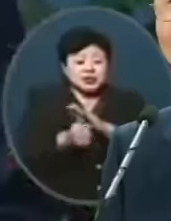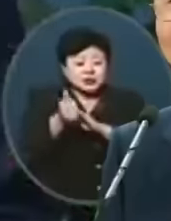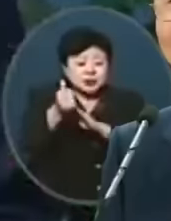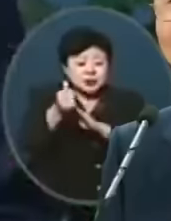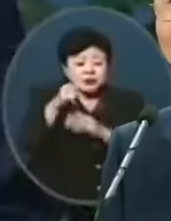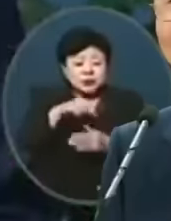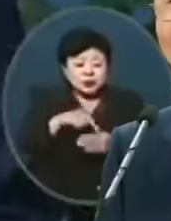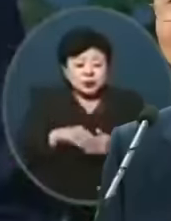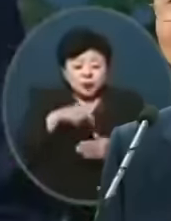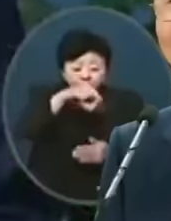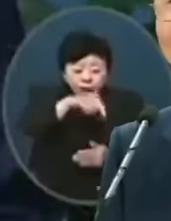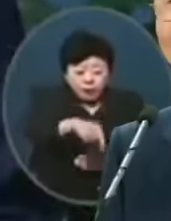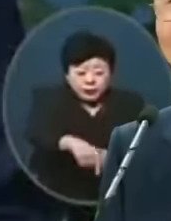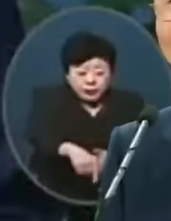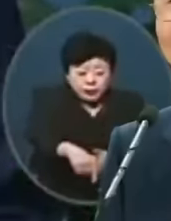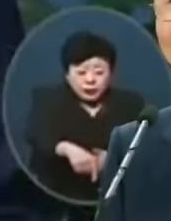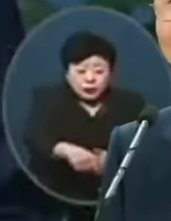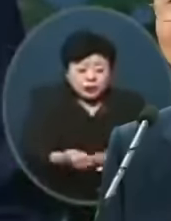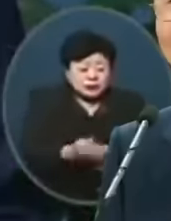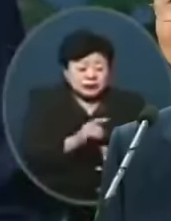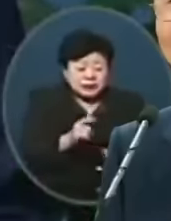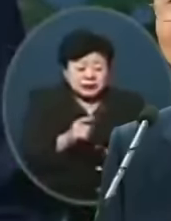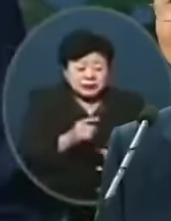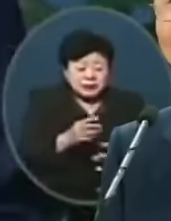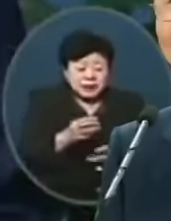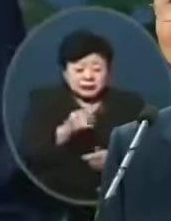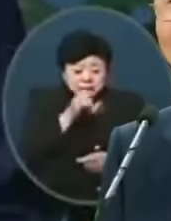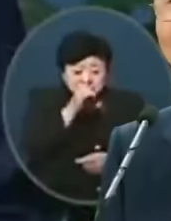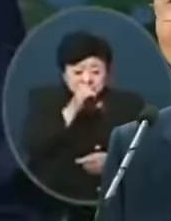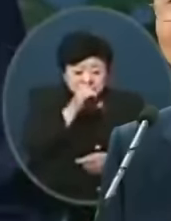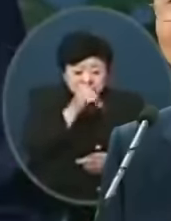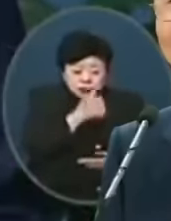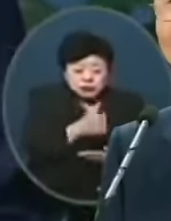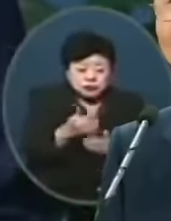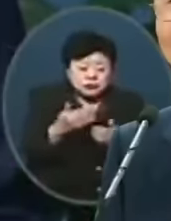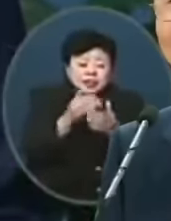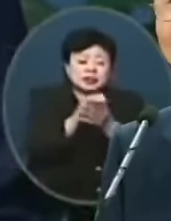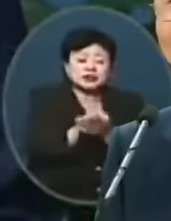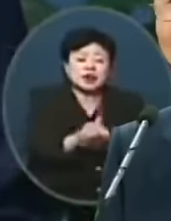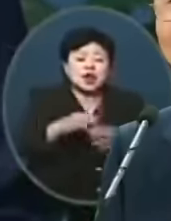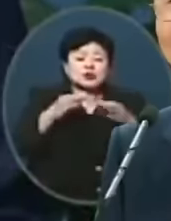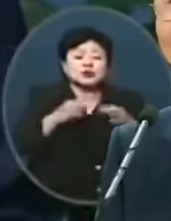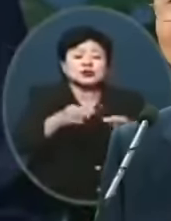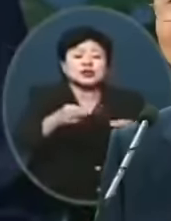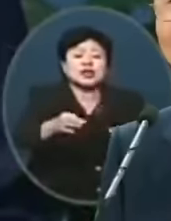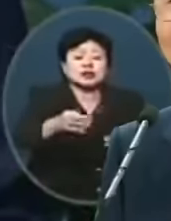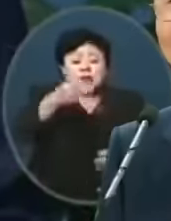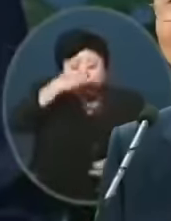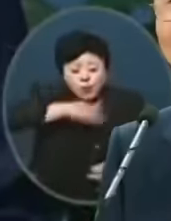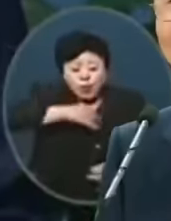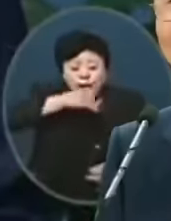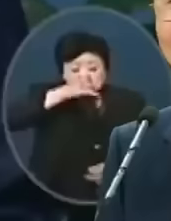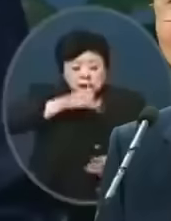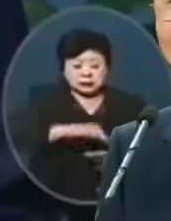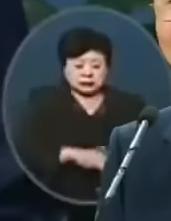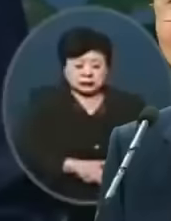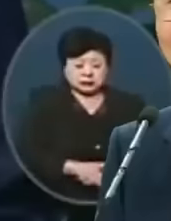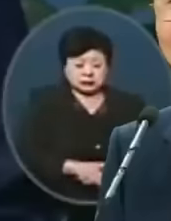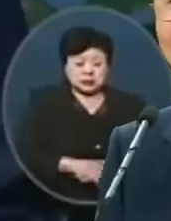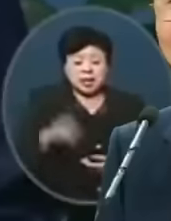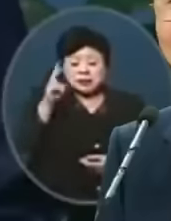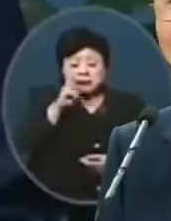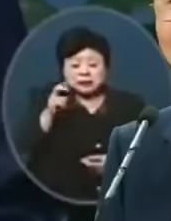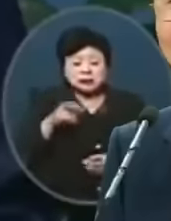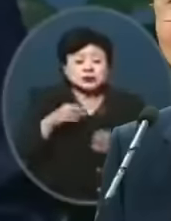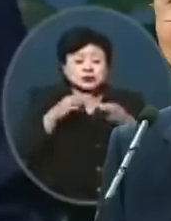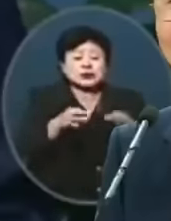섬기지 겉으로 안 섬긴다고 말하는 사람이 있는데 주님께 기도도 소리내어 하는 것이 효과가 있습니다.